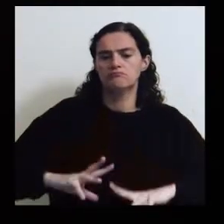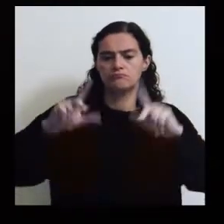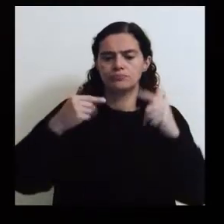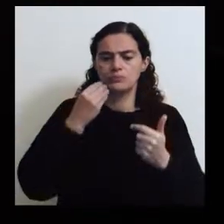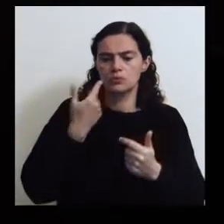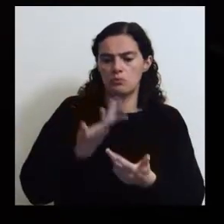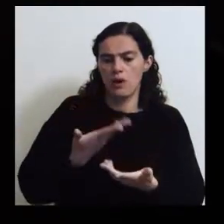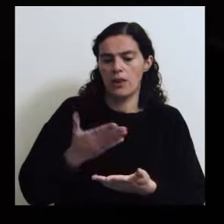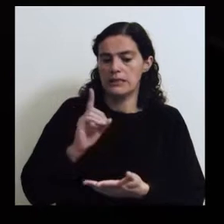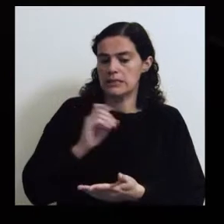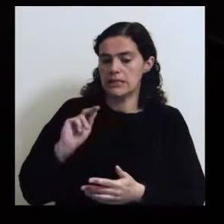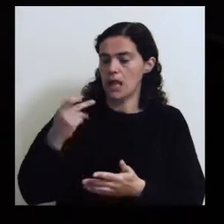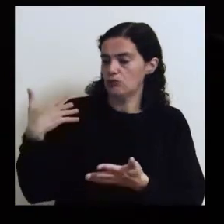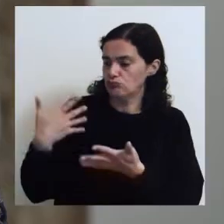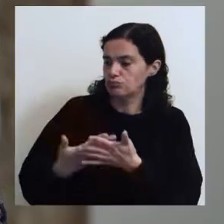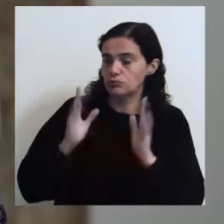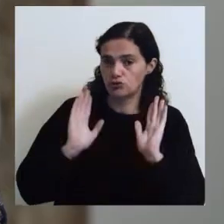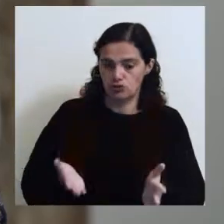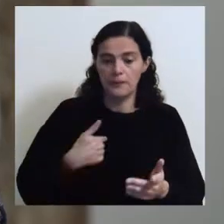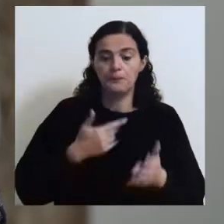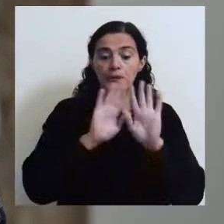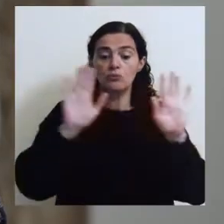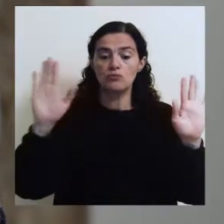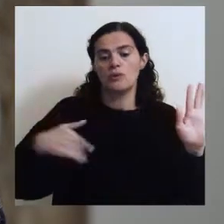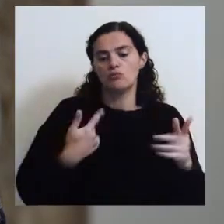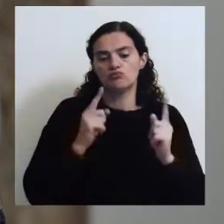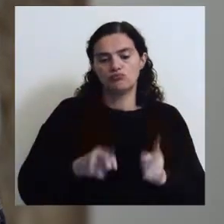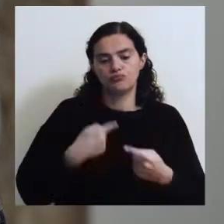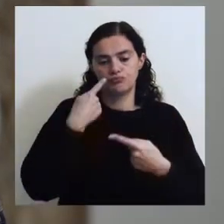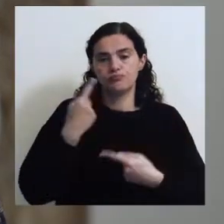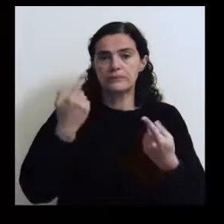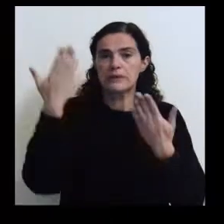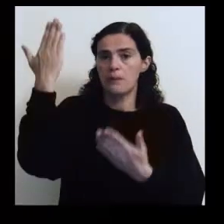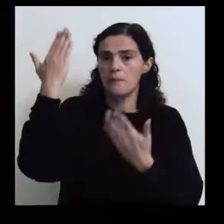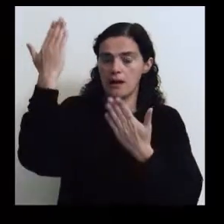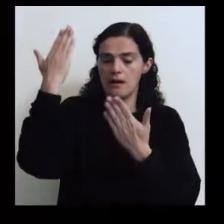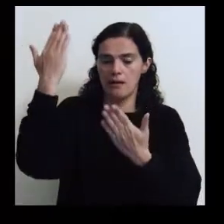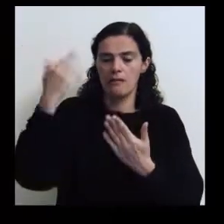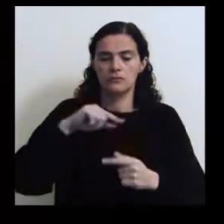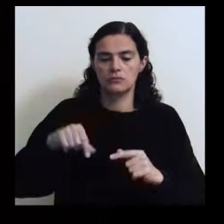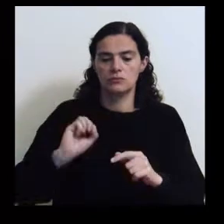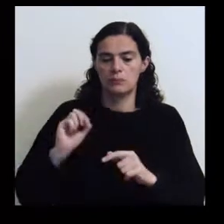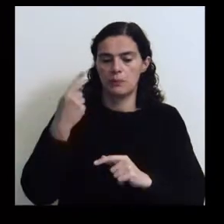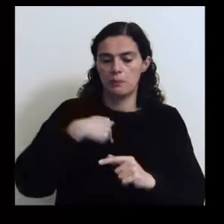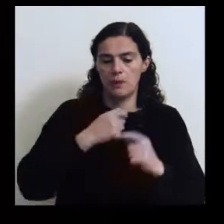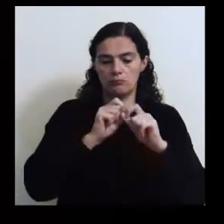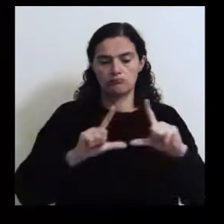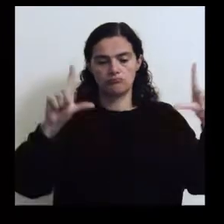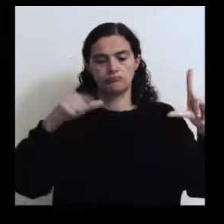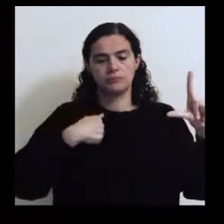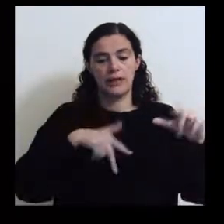depuis maintenant plus de 60 ans. L'exposition est introduite par un hommage, un premier écran